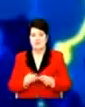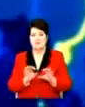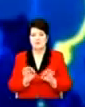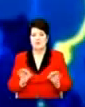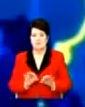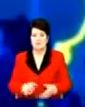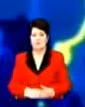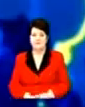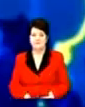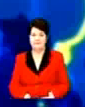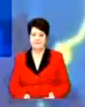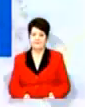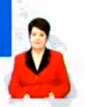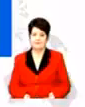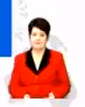ale ediției.